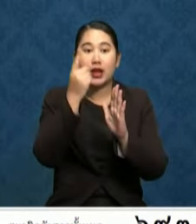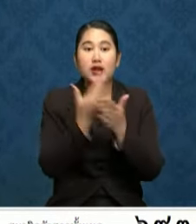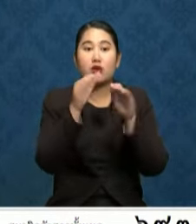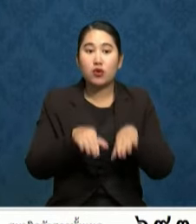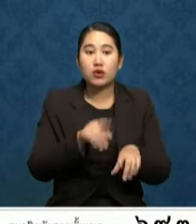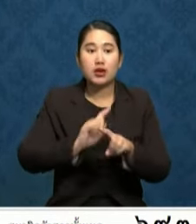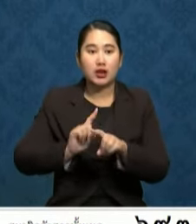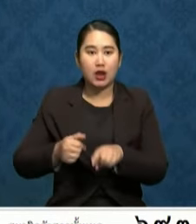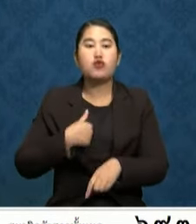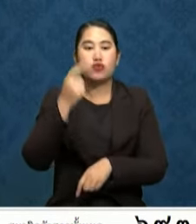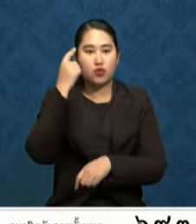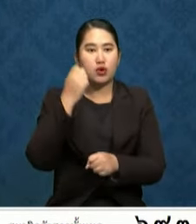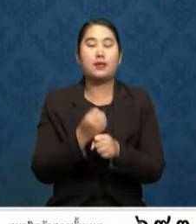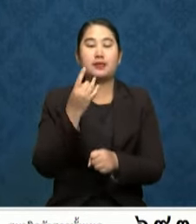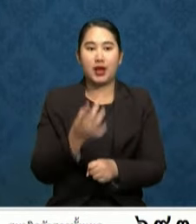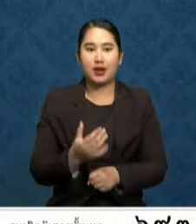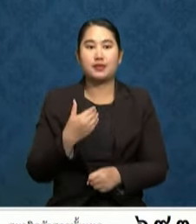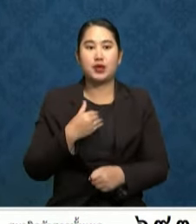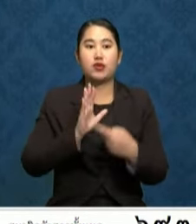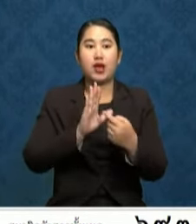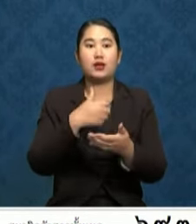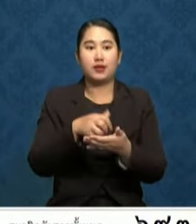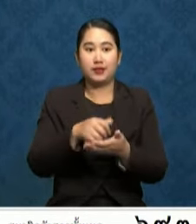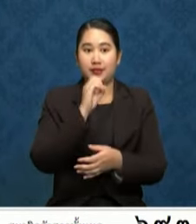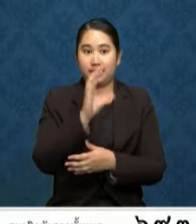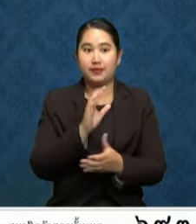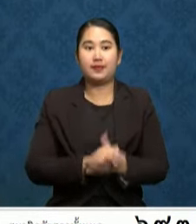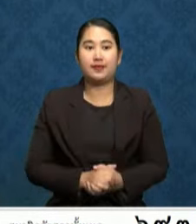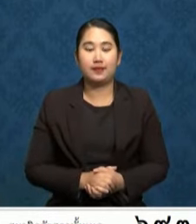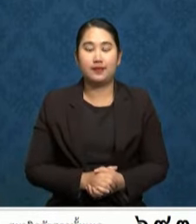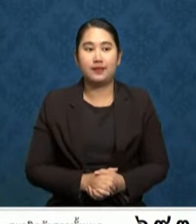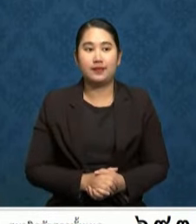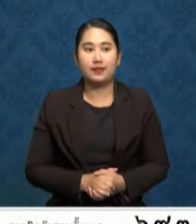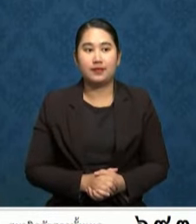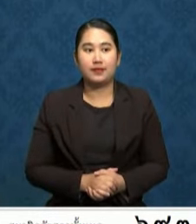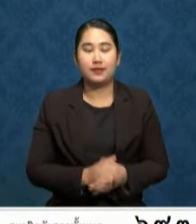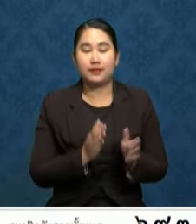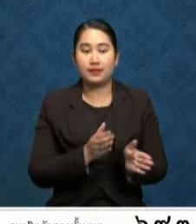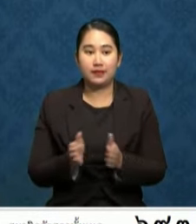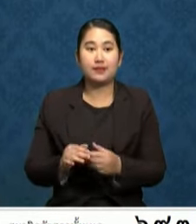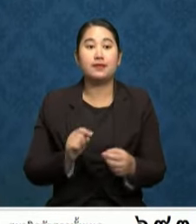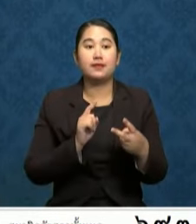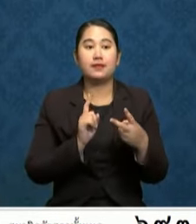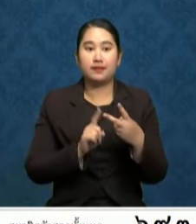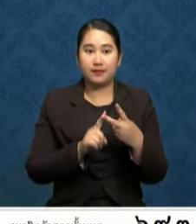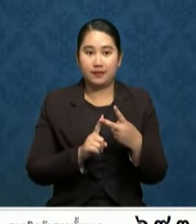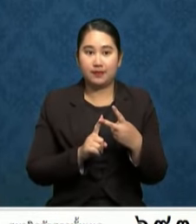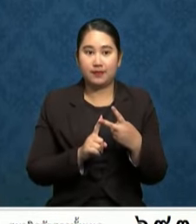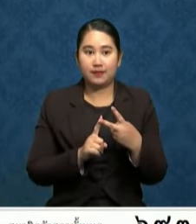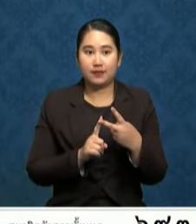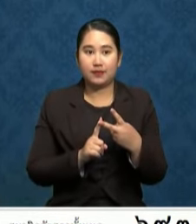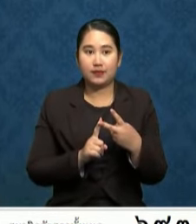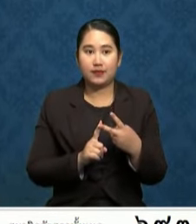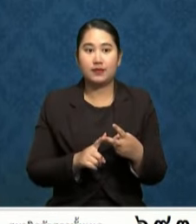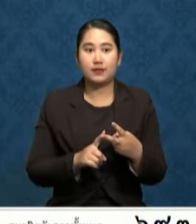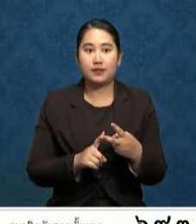บิโภคเราก็รู้ว่าจะต้องสร้างอะไรบ้างนี้เป็นหนึ่งในตัวอย่างของการคิดนะครับก็ต่อมาเรื่องที่ 2เมื่อเป็นอย่าง